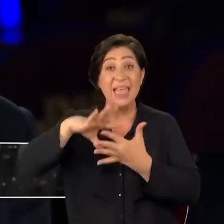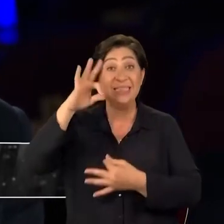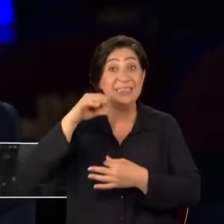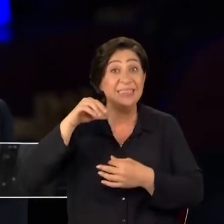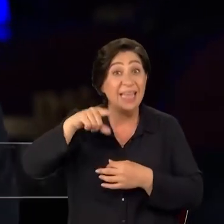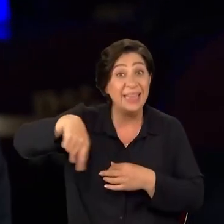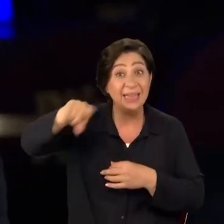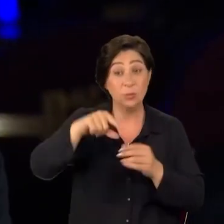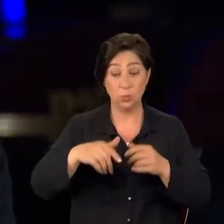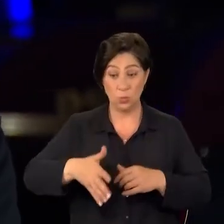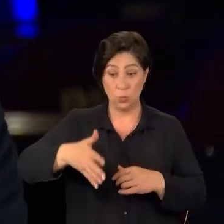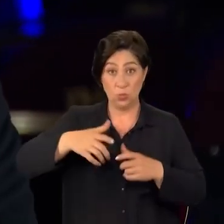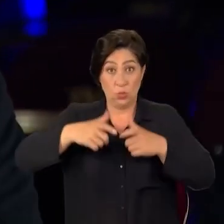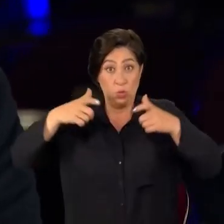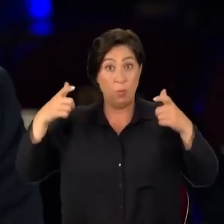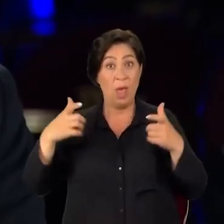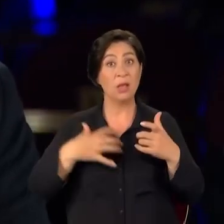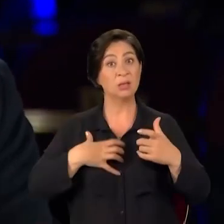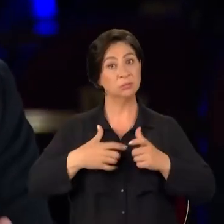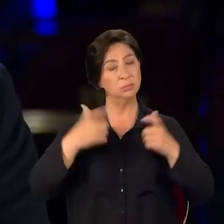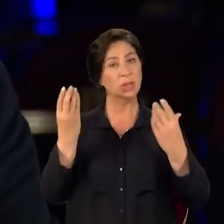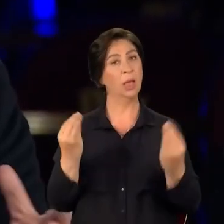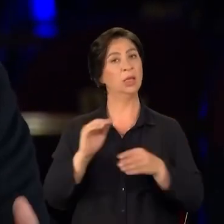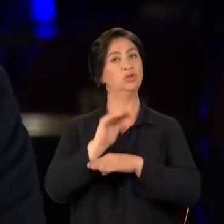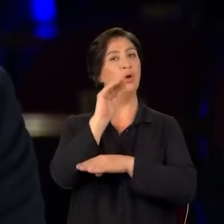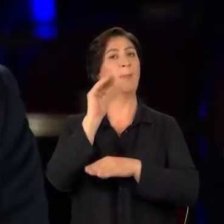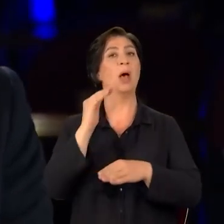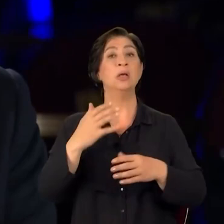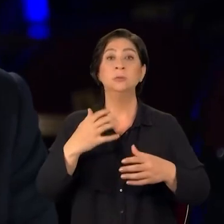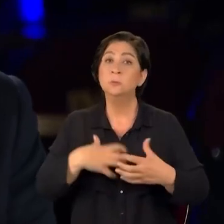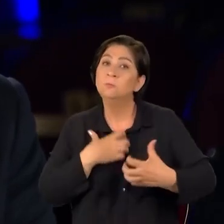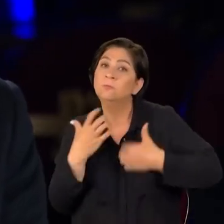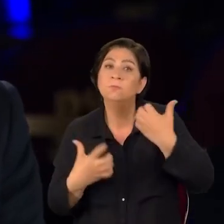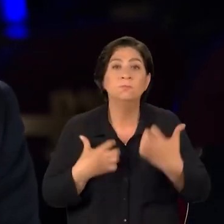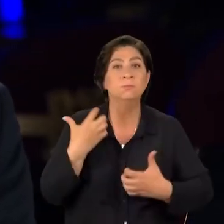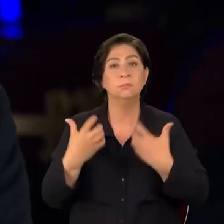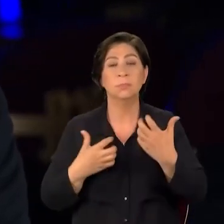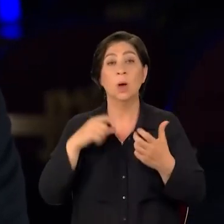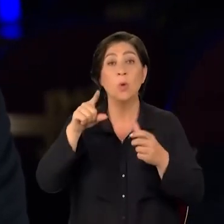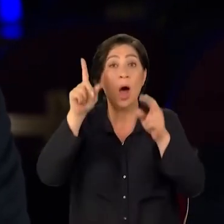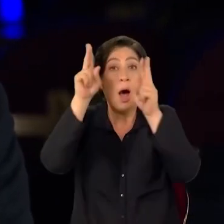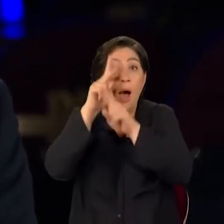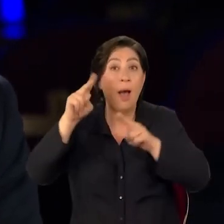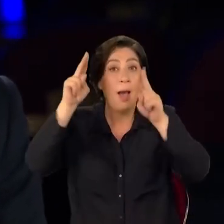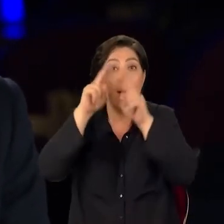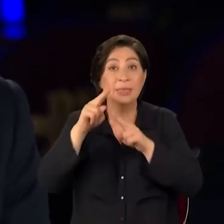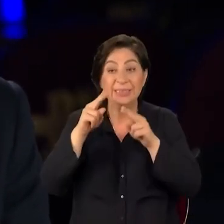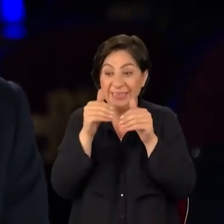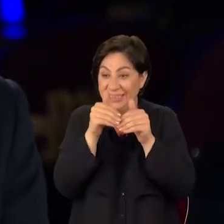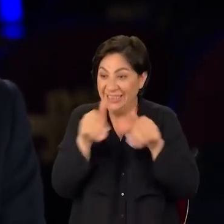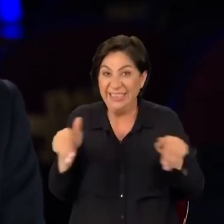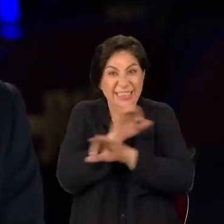taraftan insanoğlunun büyüme hırsı, gelişme, daha iyi yaşama hırsı, buna ilişkin hayal